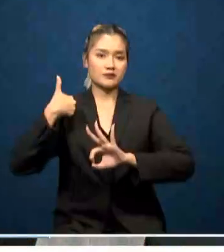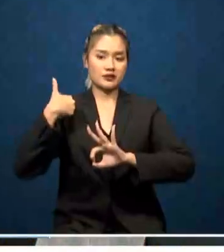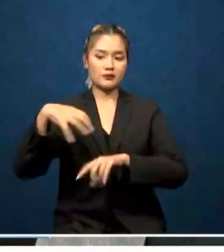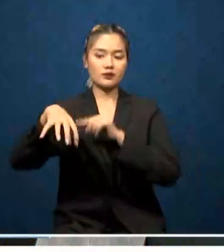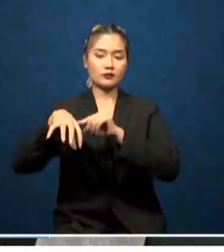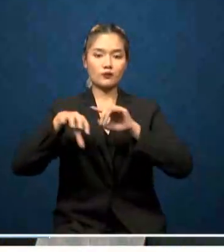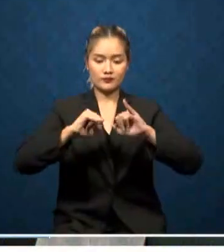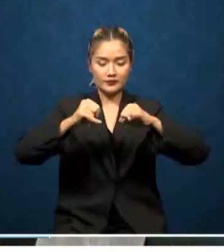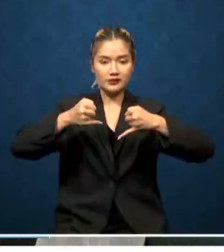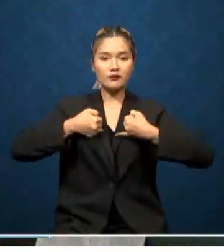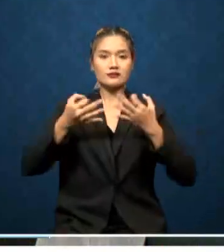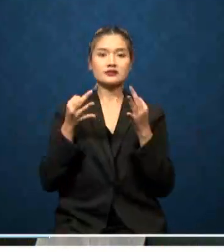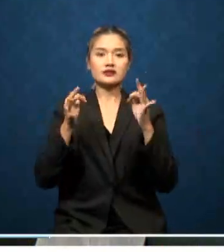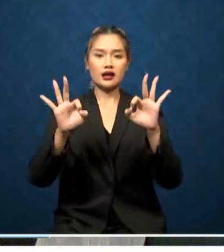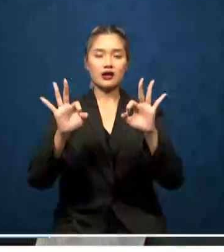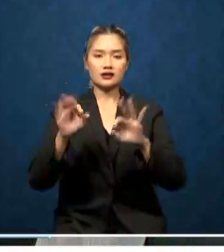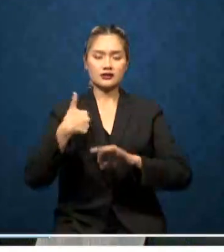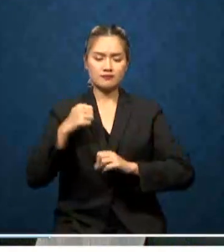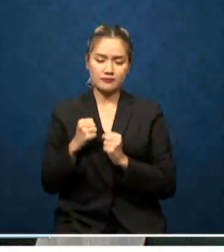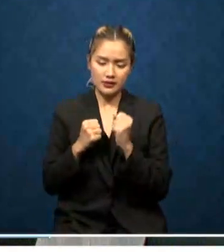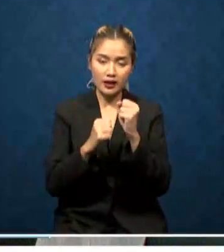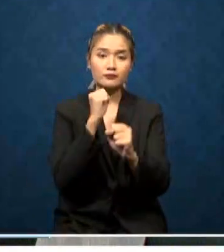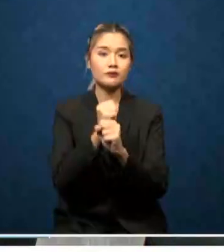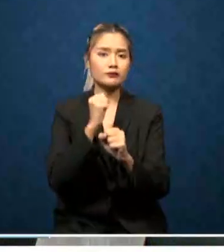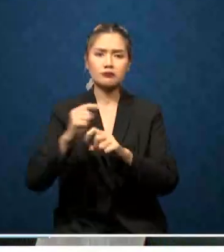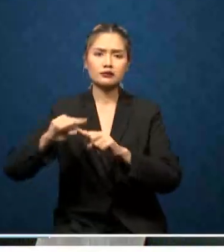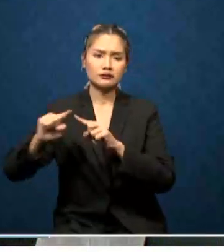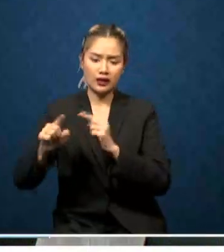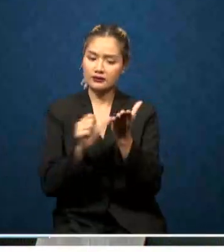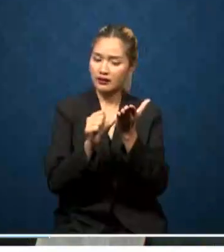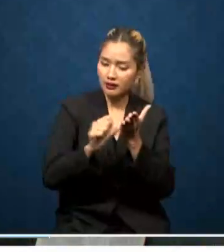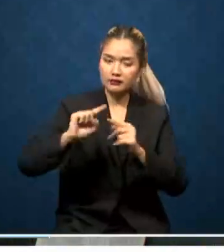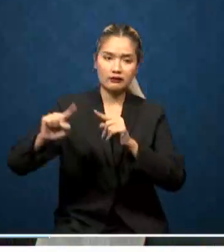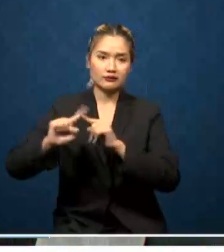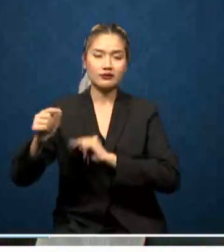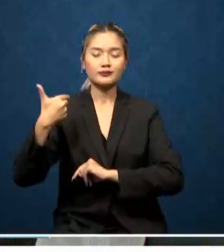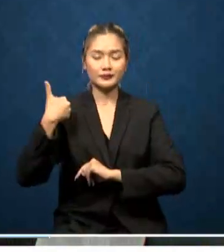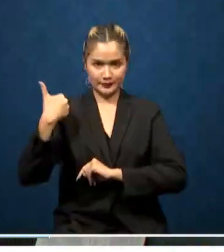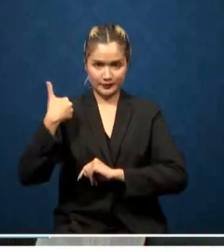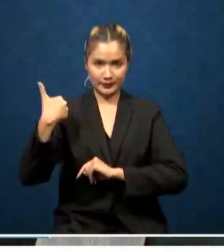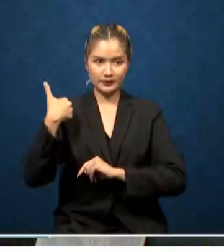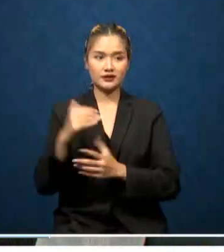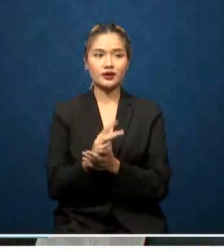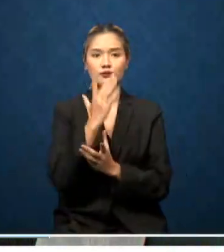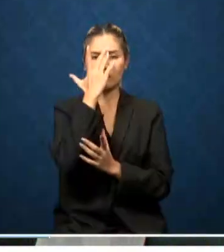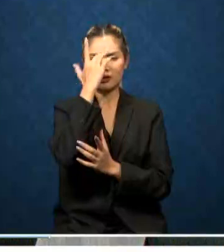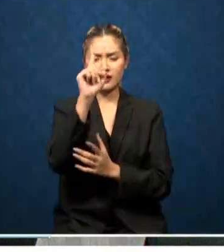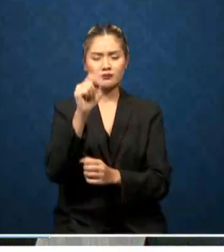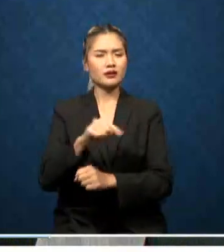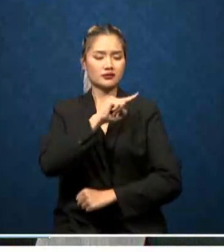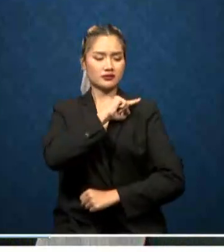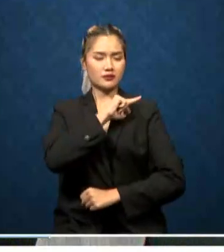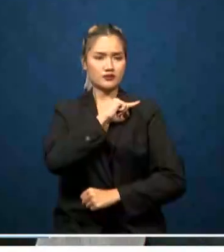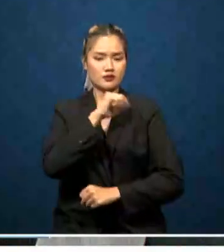ผู้ตรวจการแผ่นดินหมายถึงว่าพยายามปิดช่องต่างๆซึ่งไม่ได้อยู่ในภารกิจของหน่วยงานองค์กรอิ